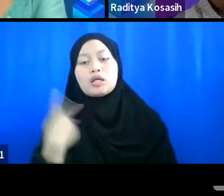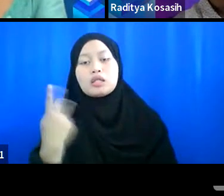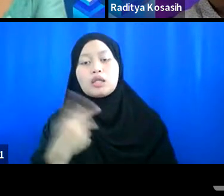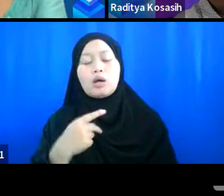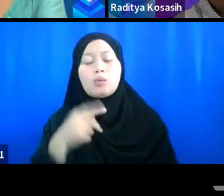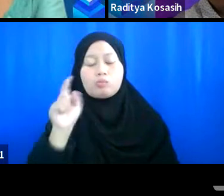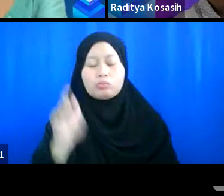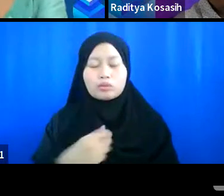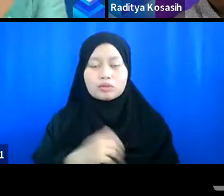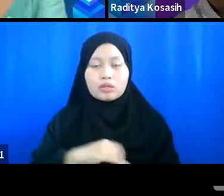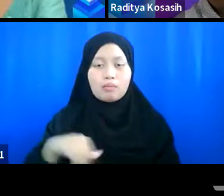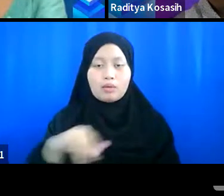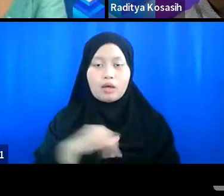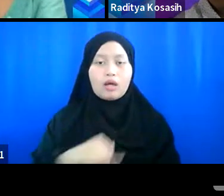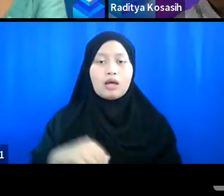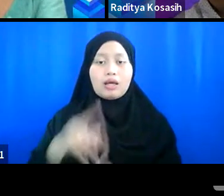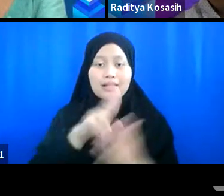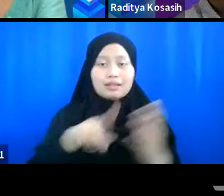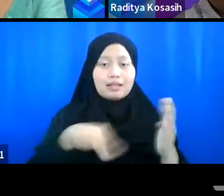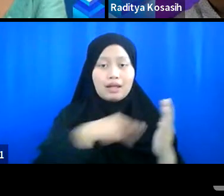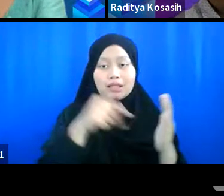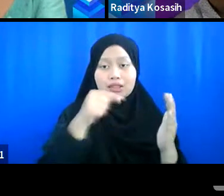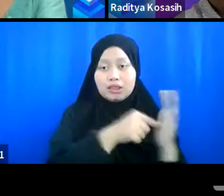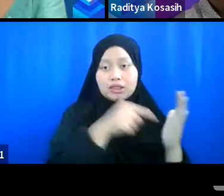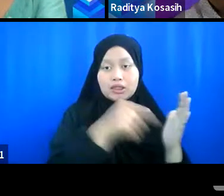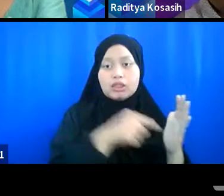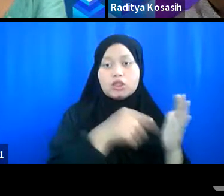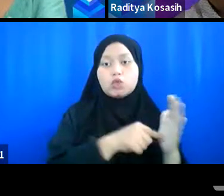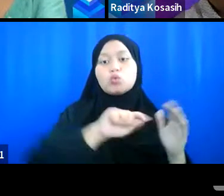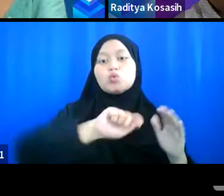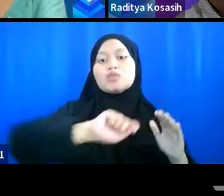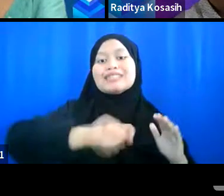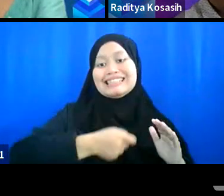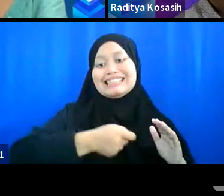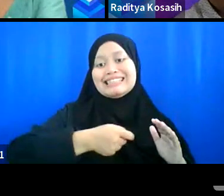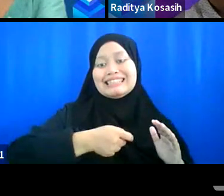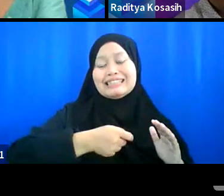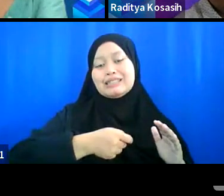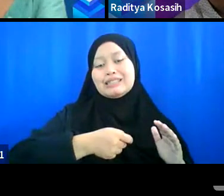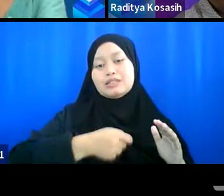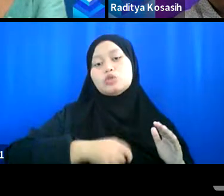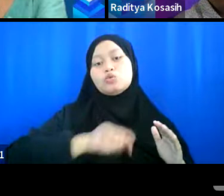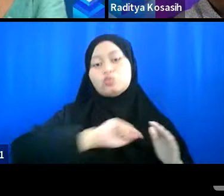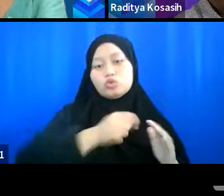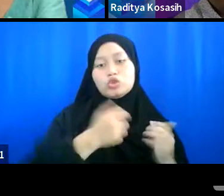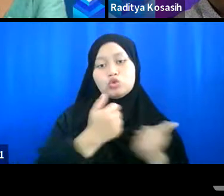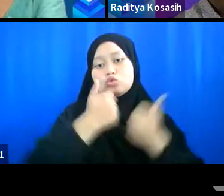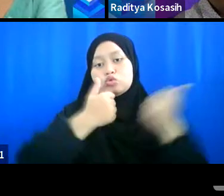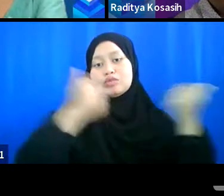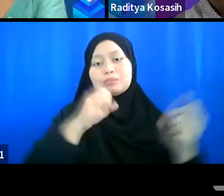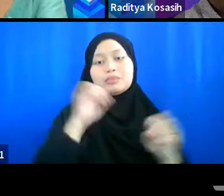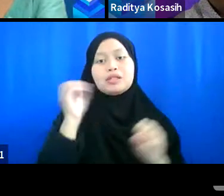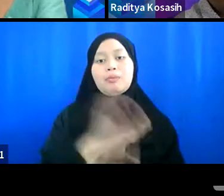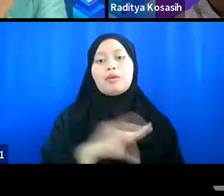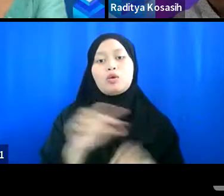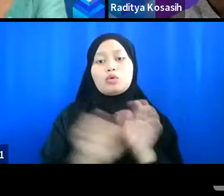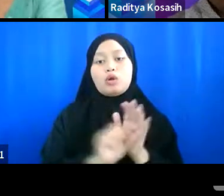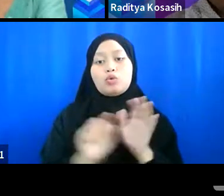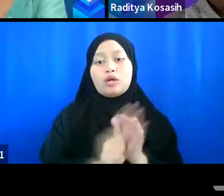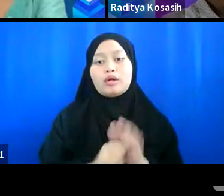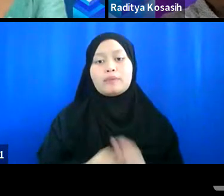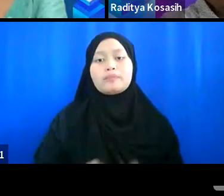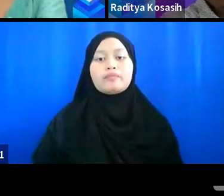nah literasi adalah kuncinya kunci kesuksesannya kita untuk bisa menerapkan denda generasi-generasi